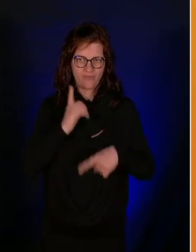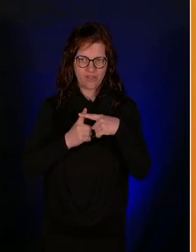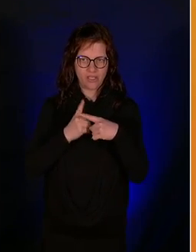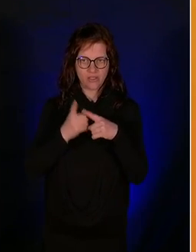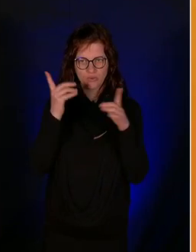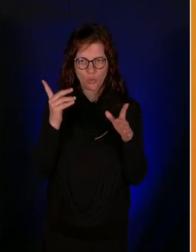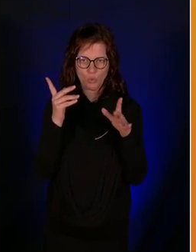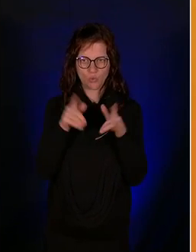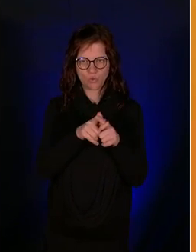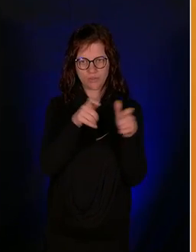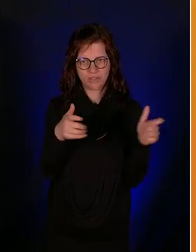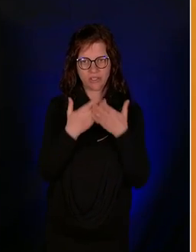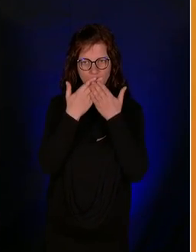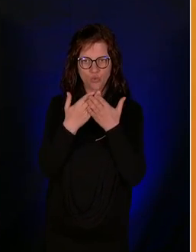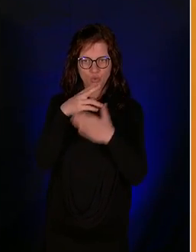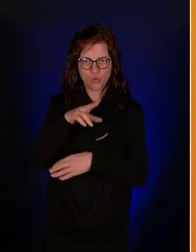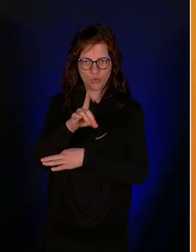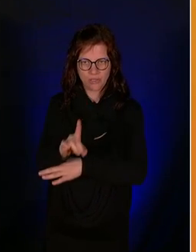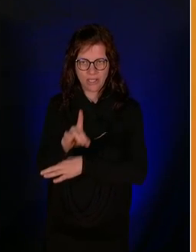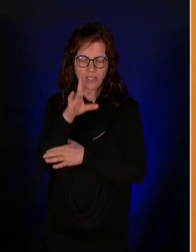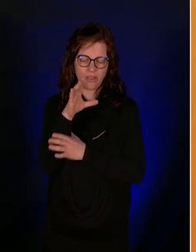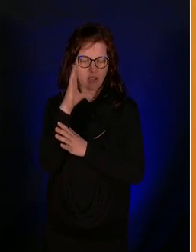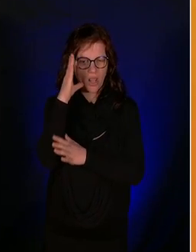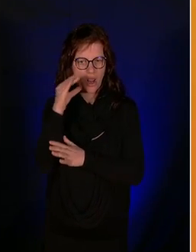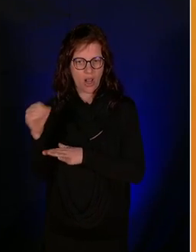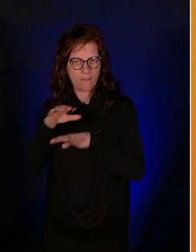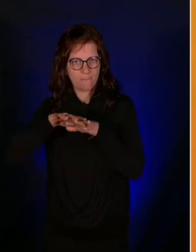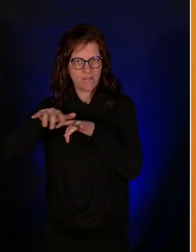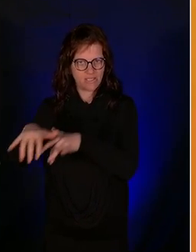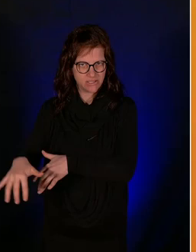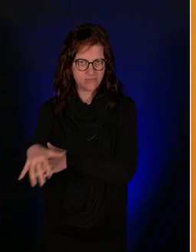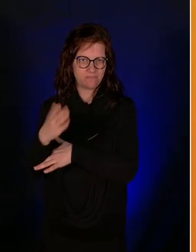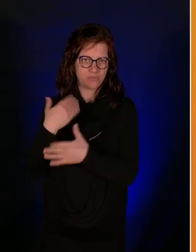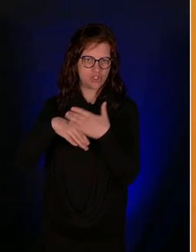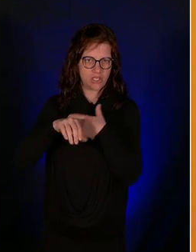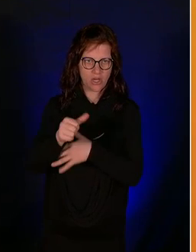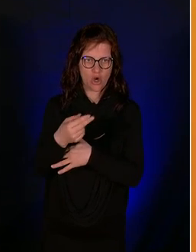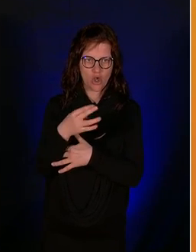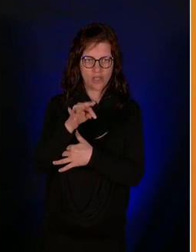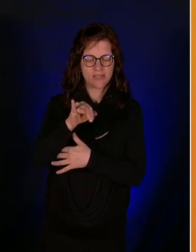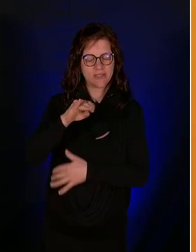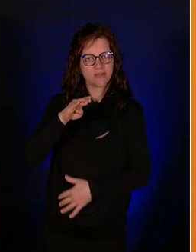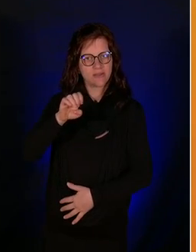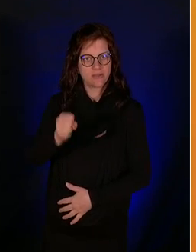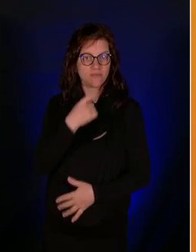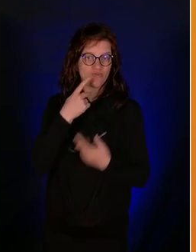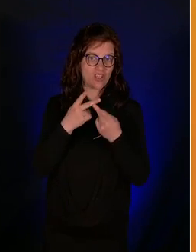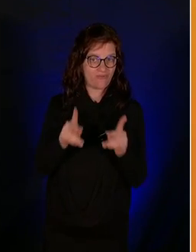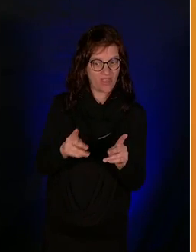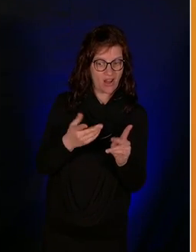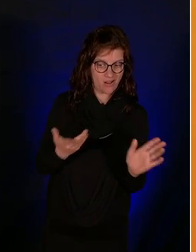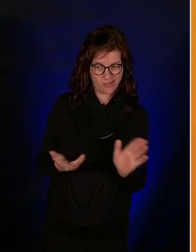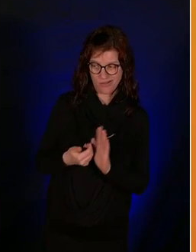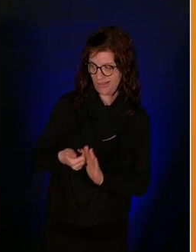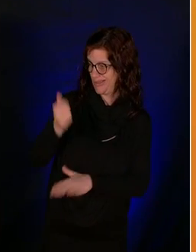des sociétés d'études, Union départementale des Alpes-Maritimes et UL d'Antibes. ville où les transports urbains étaient encore totalement à